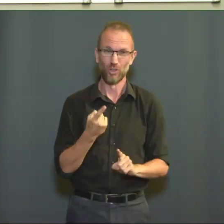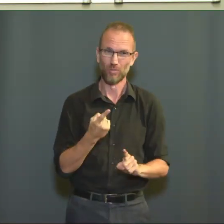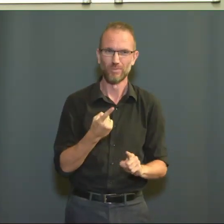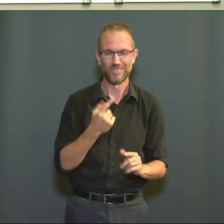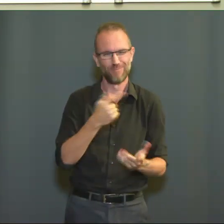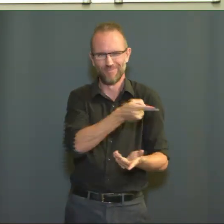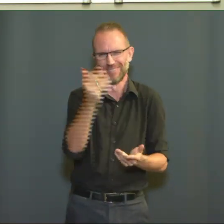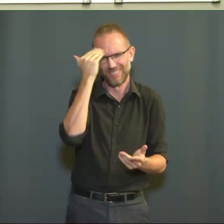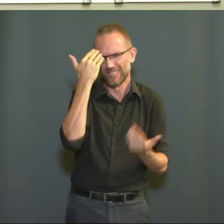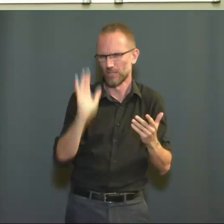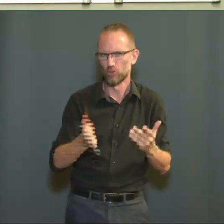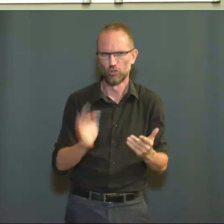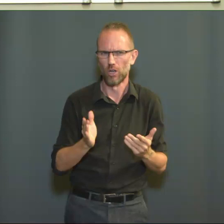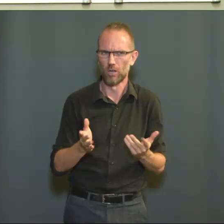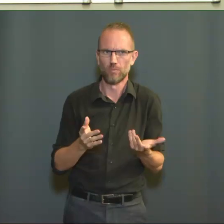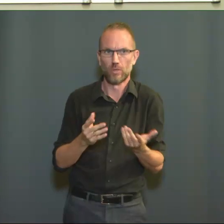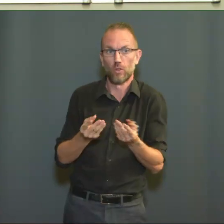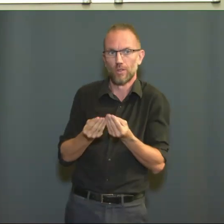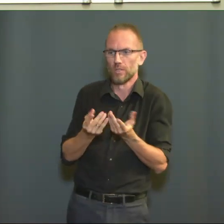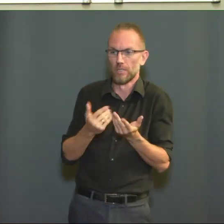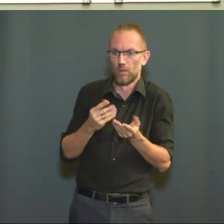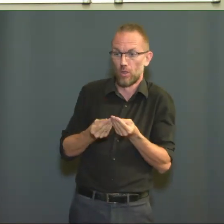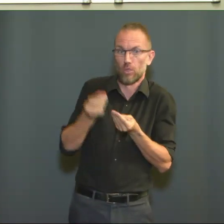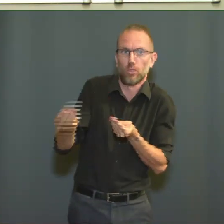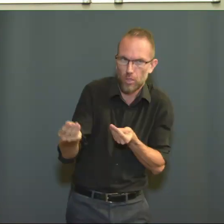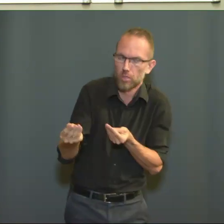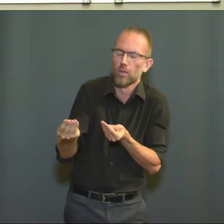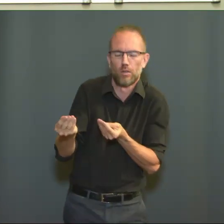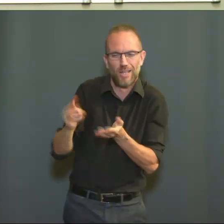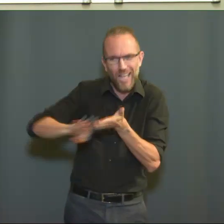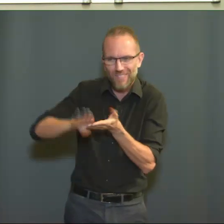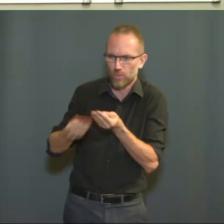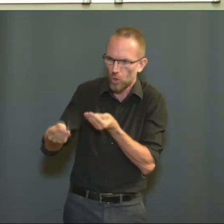à diminuer drastiquement le risque de transmission potentielle d'une infection.